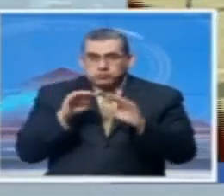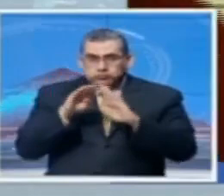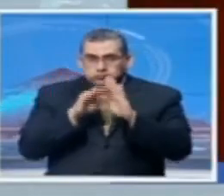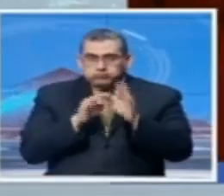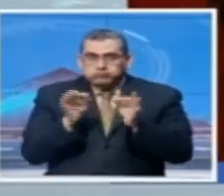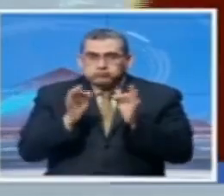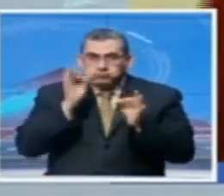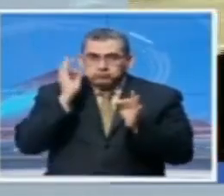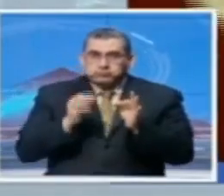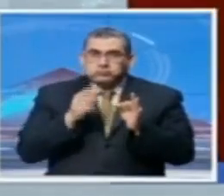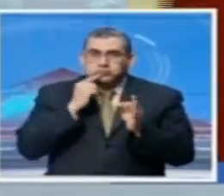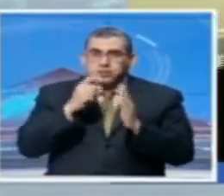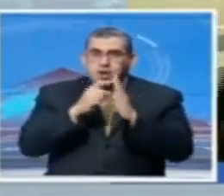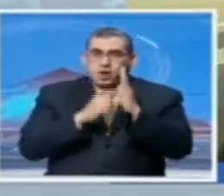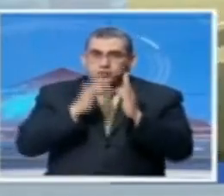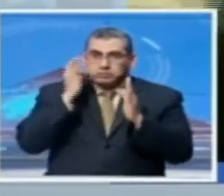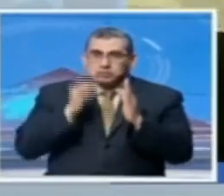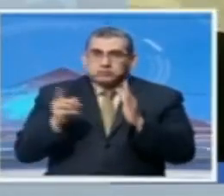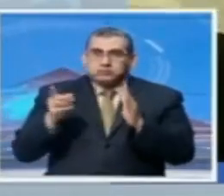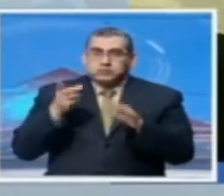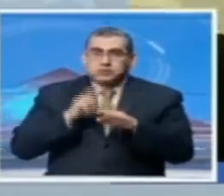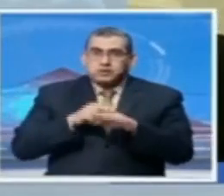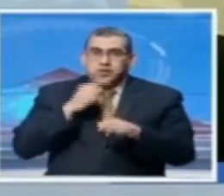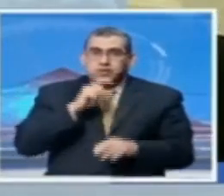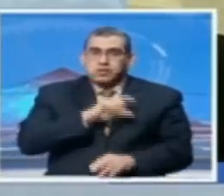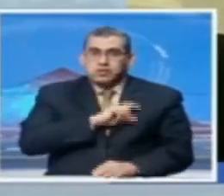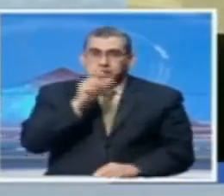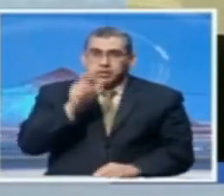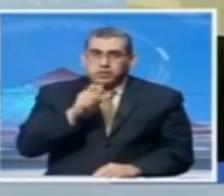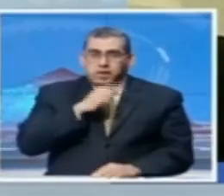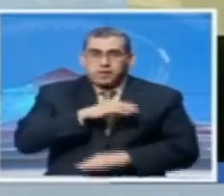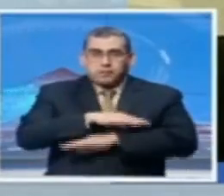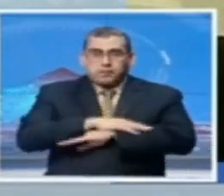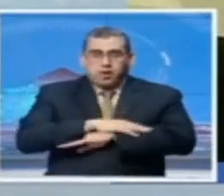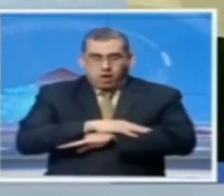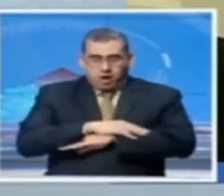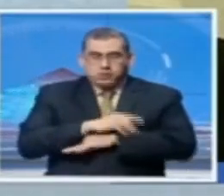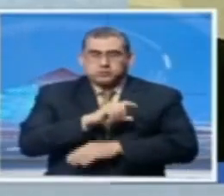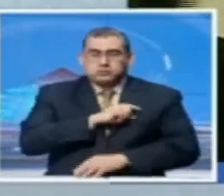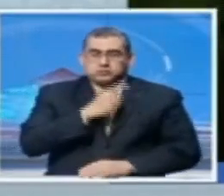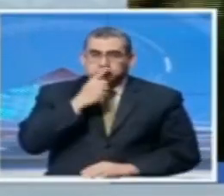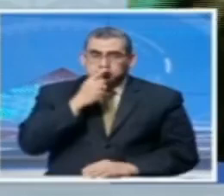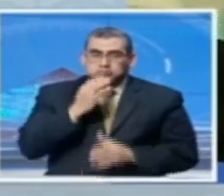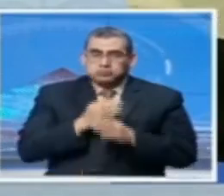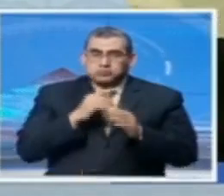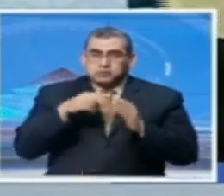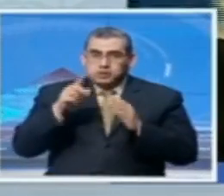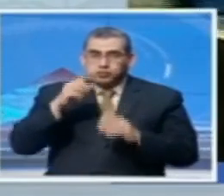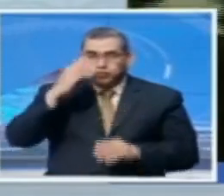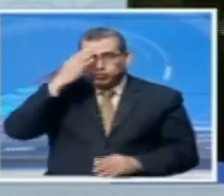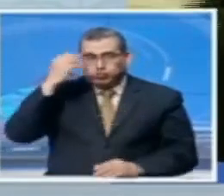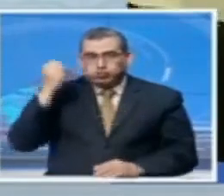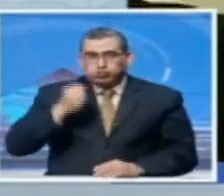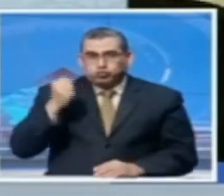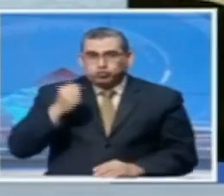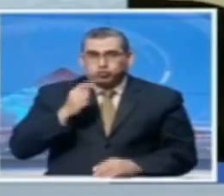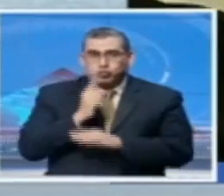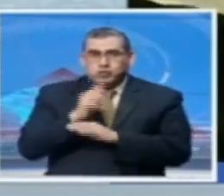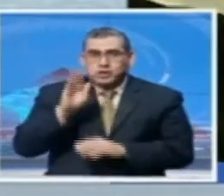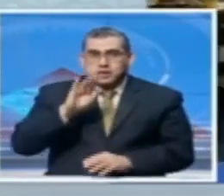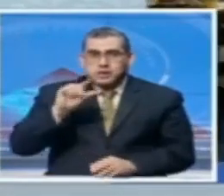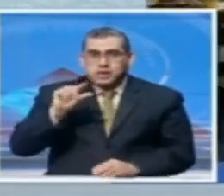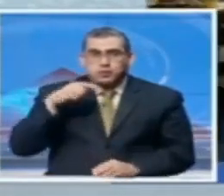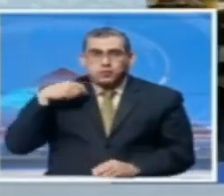تطبيق الاجراءات الاحترازيه، والطلبه التزمت حقيقه بما هو موضوع لها. اشكرك شكرا جزيلا